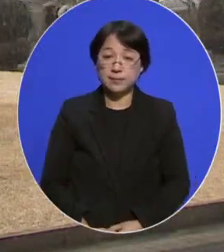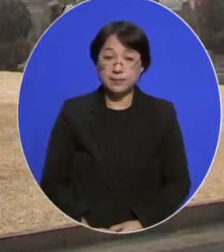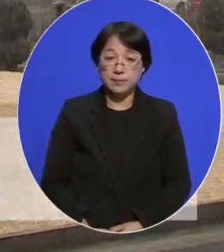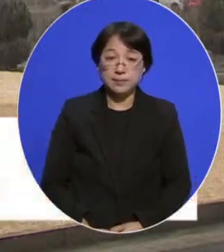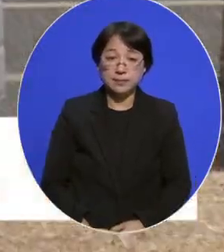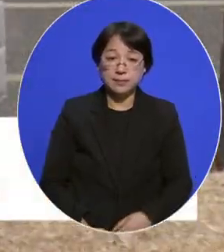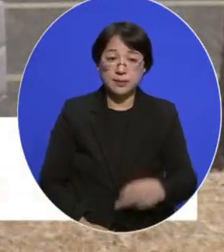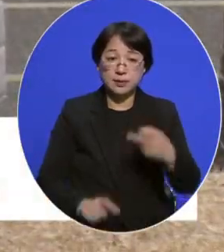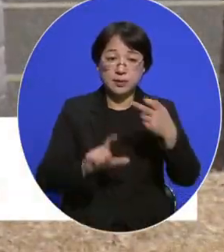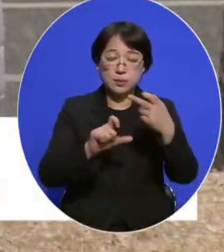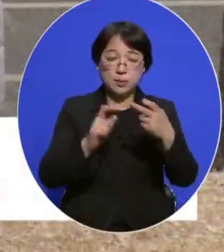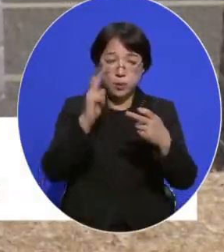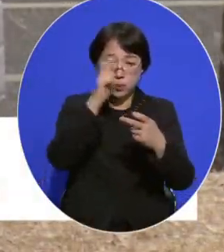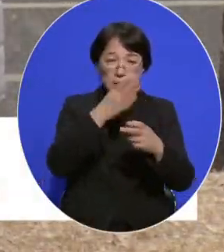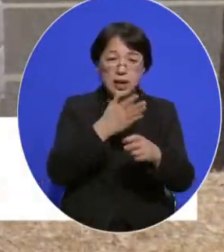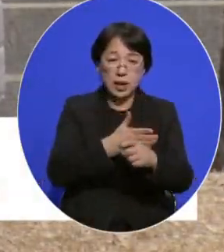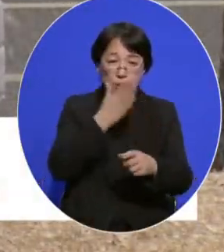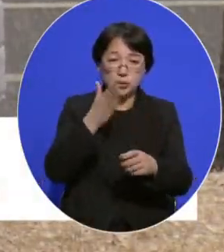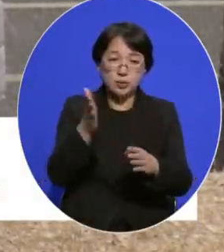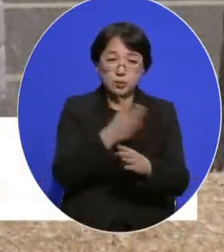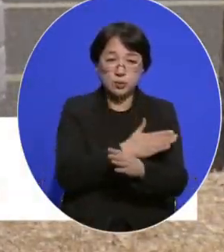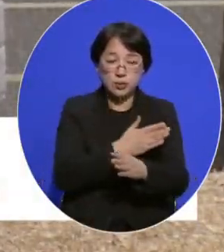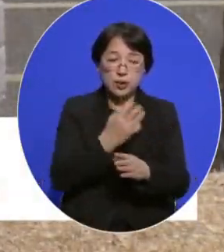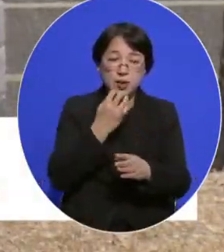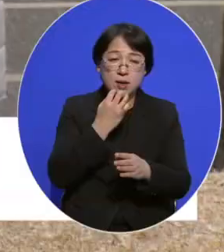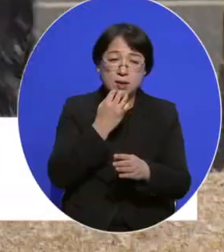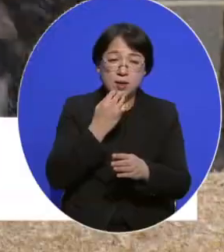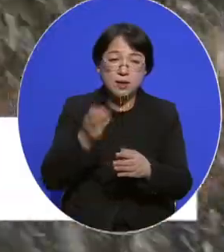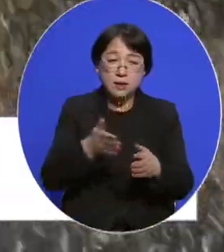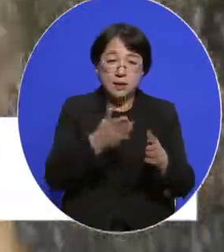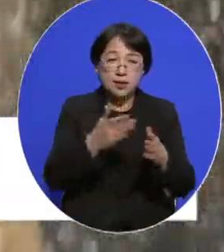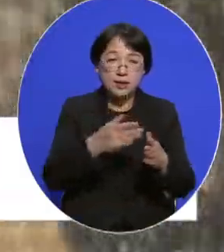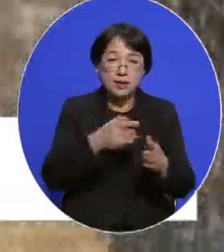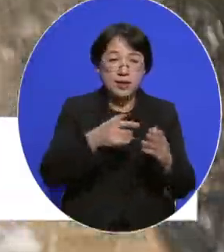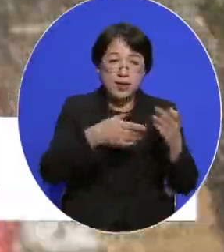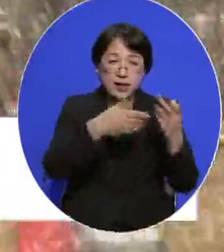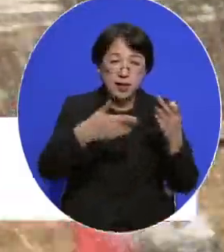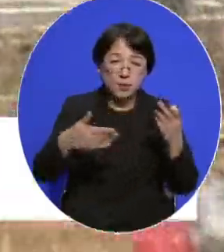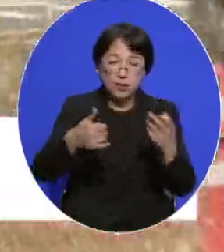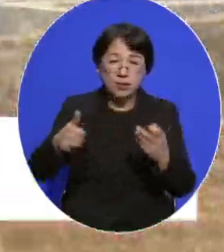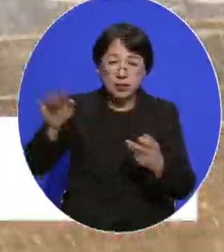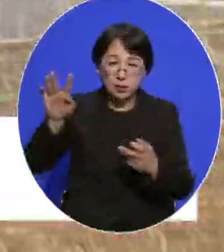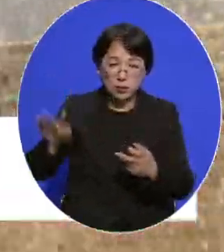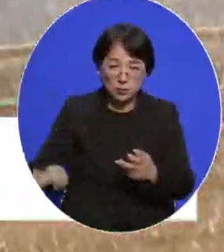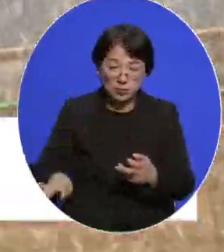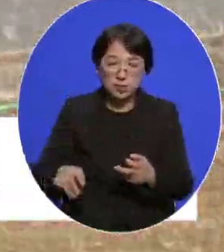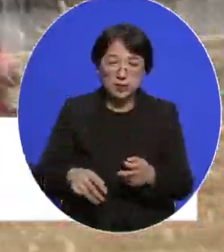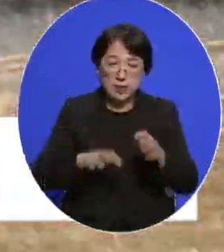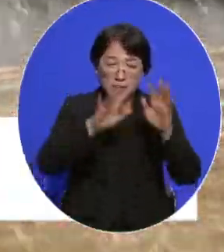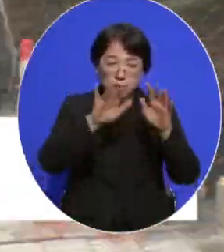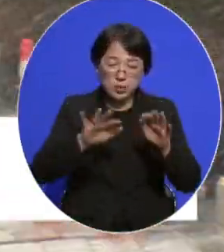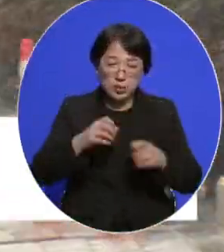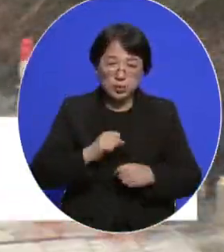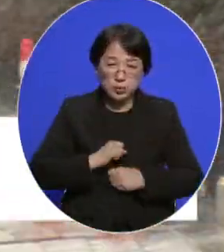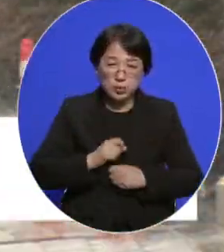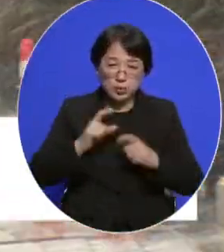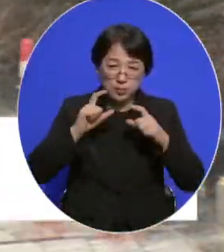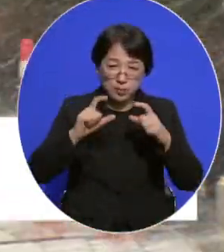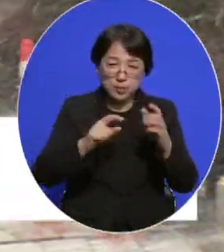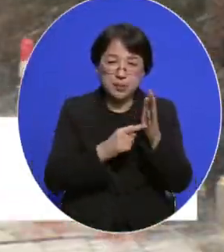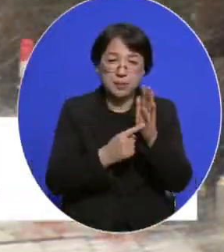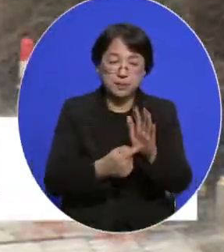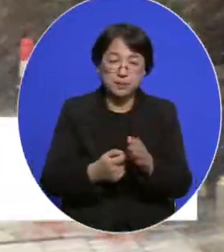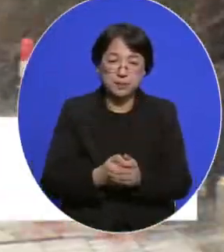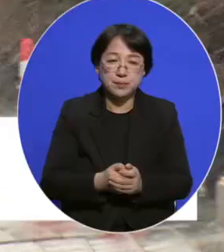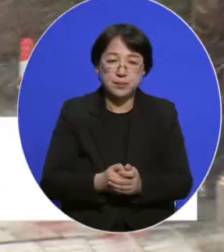15일 오전 9시를 기해 경기와 강원, 세종 등 중부지방에 대설주의보가 발령됐습니다. 경기 동부와 강원 중남부